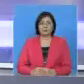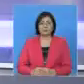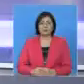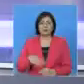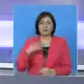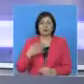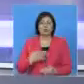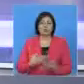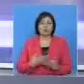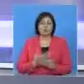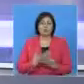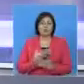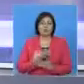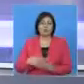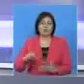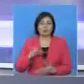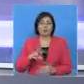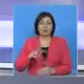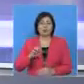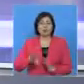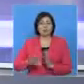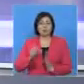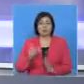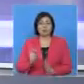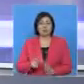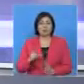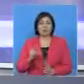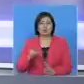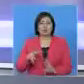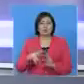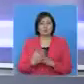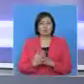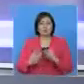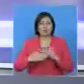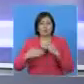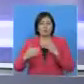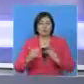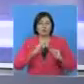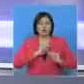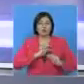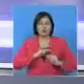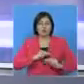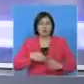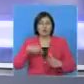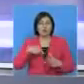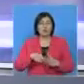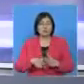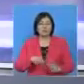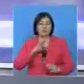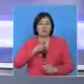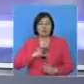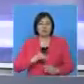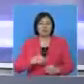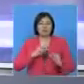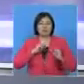Өңір жаңалықтарына ойыссақ, облыстық мәслихат депутаттары Көкжиде құмды алқабының аумағында жұмыс істейтін жер қойнауын пайдаланушылармен